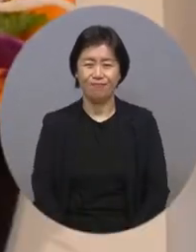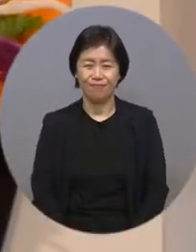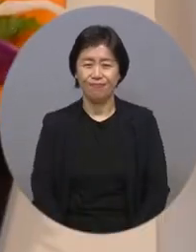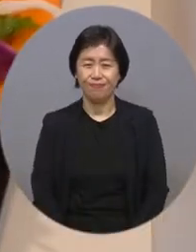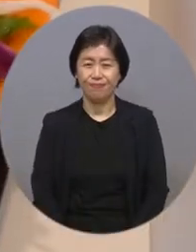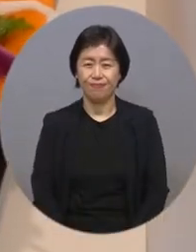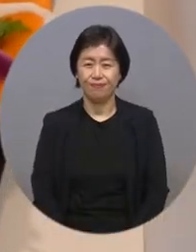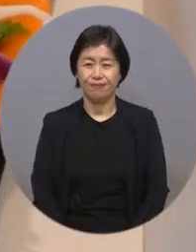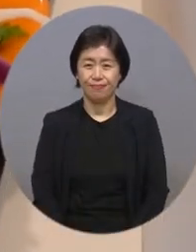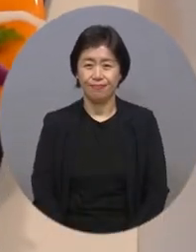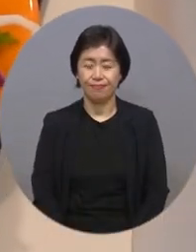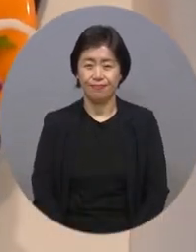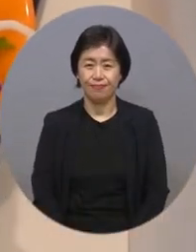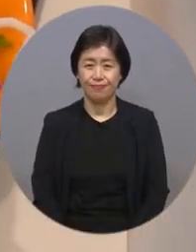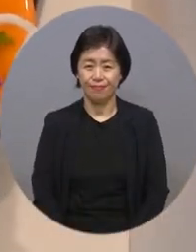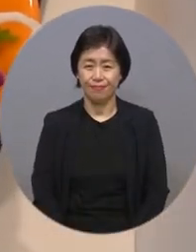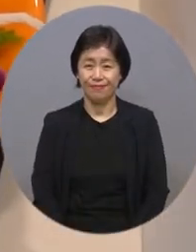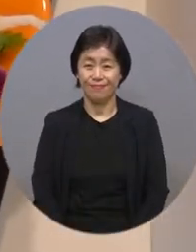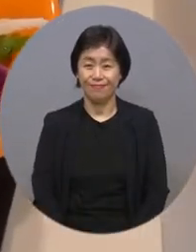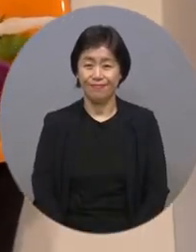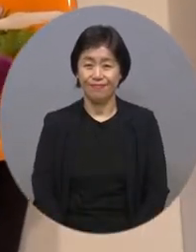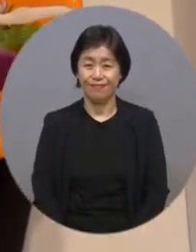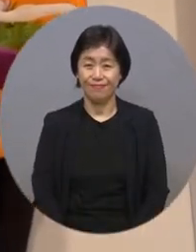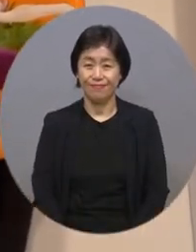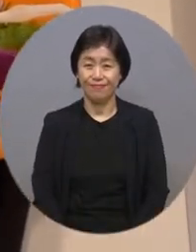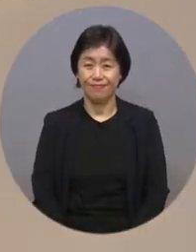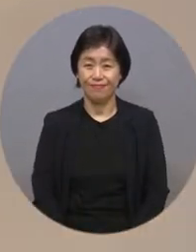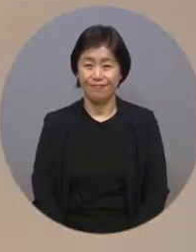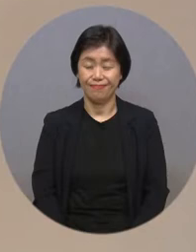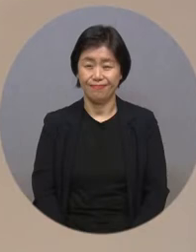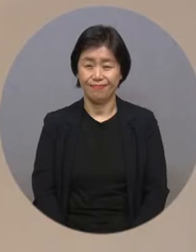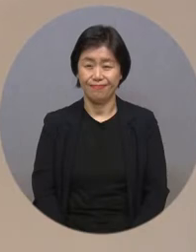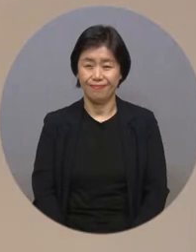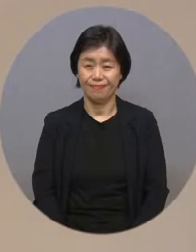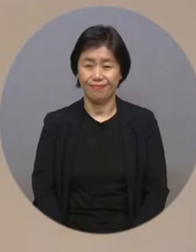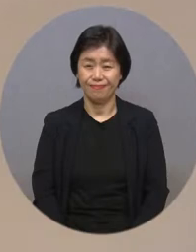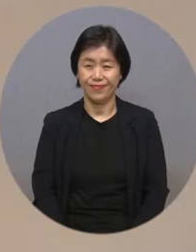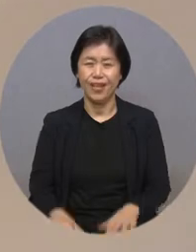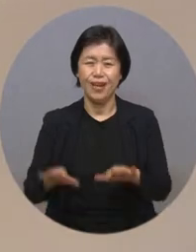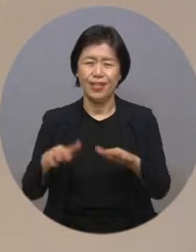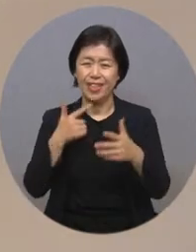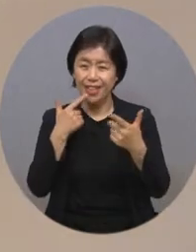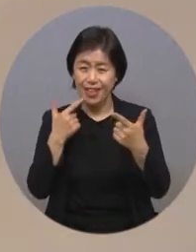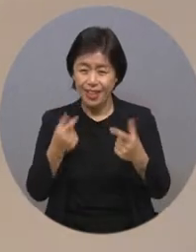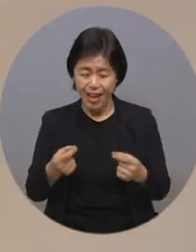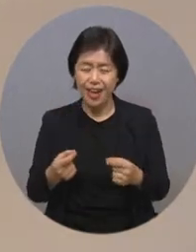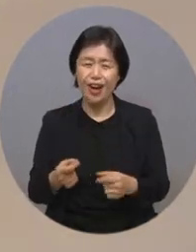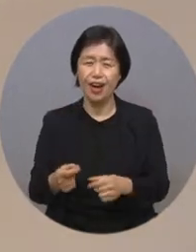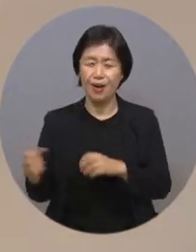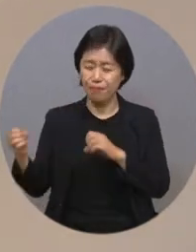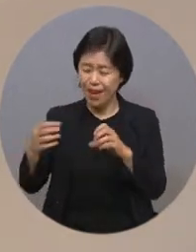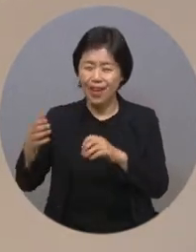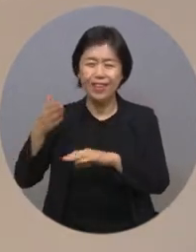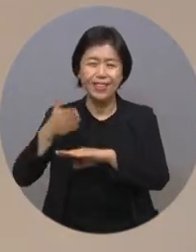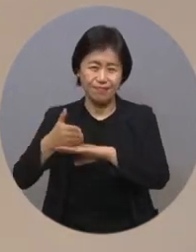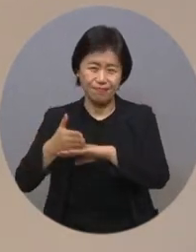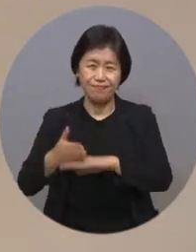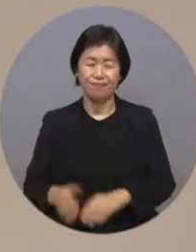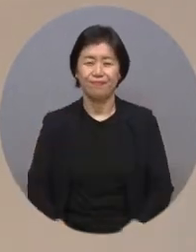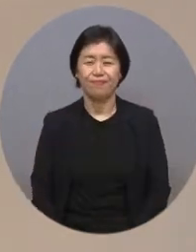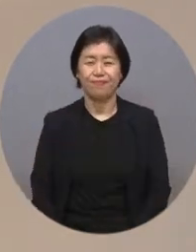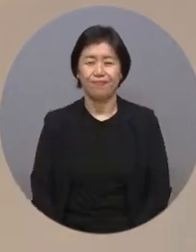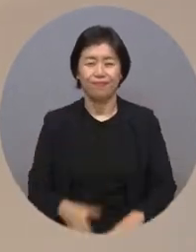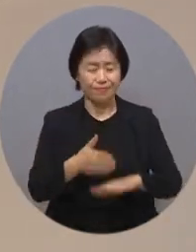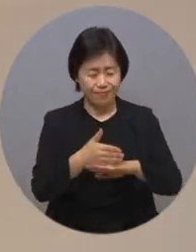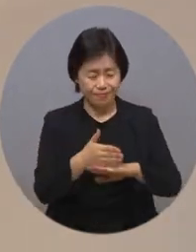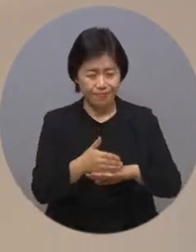그러시면서 이제 이거 그릇을 함께 보여주시면 될 것 같은데. 네, 오늘 이렇게 귀한 시간 내주셔서 너무 감사드립니다.